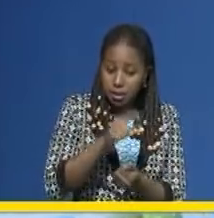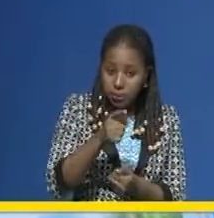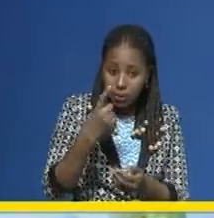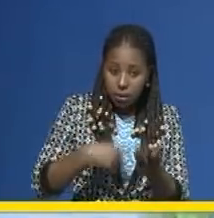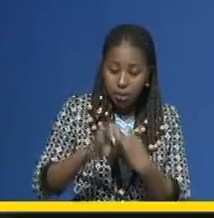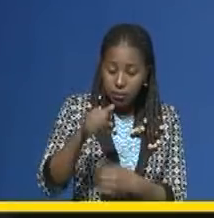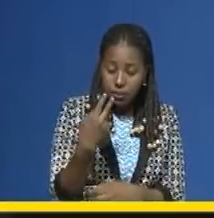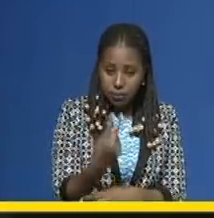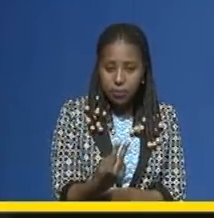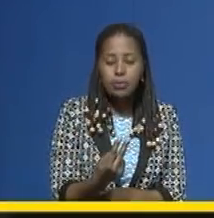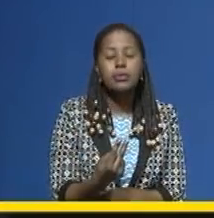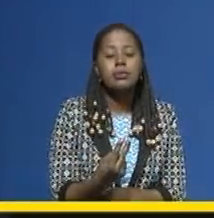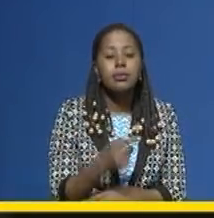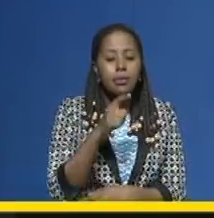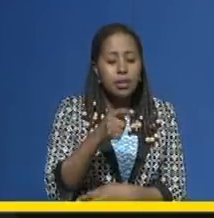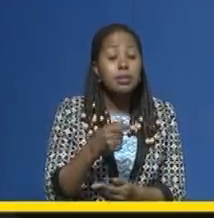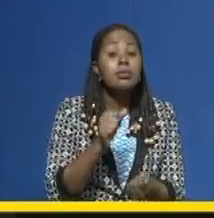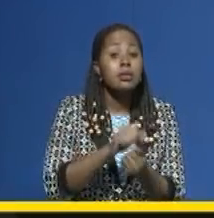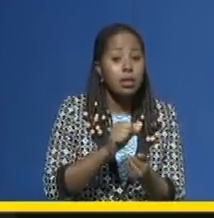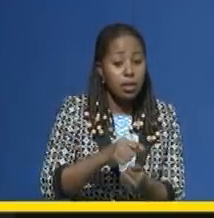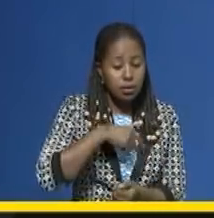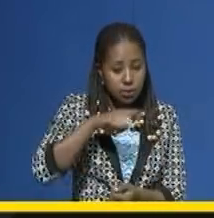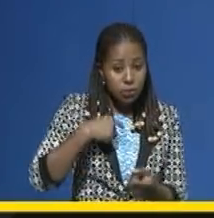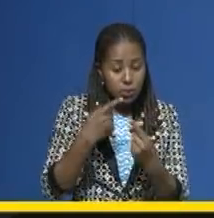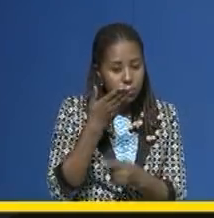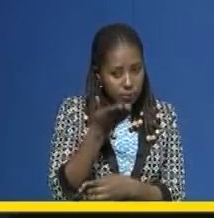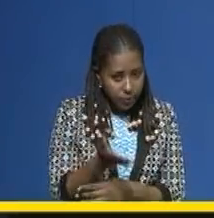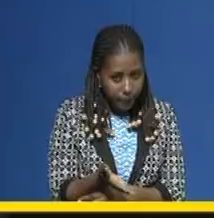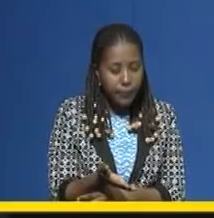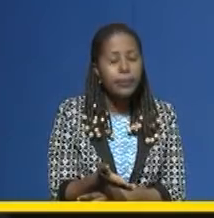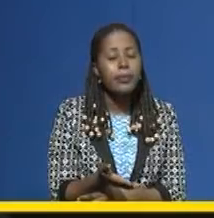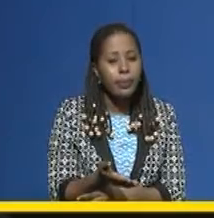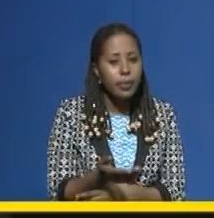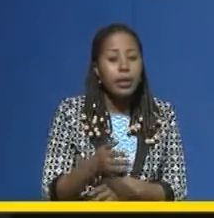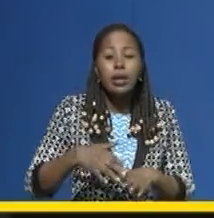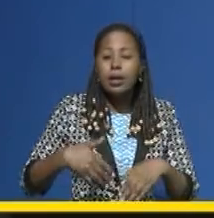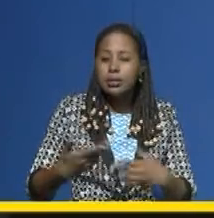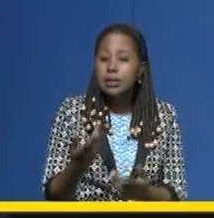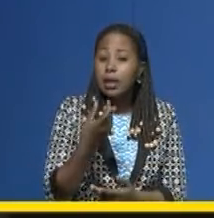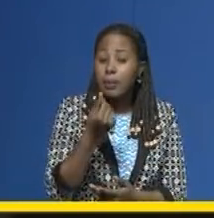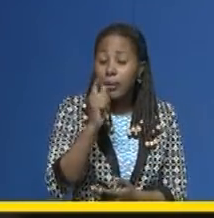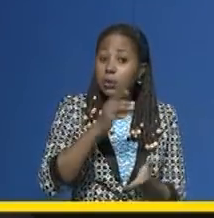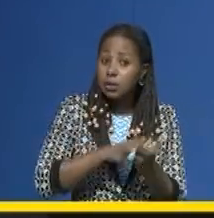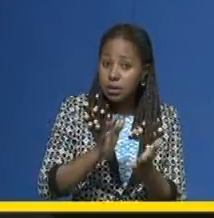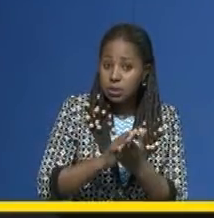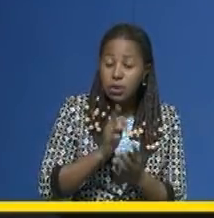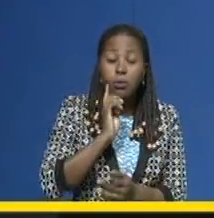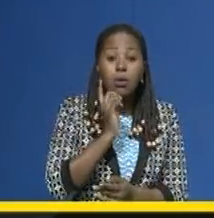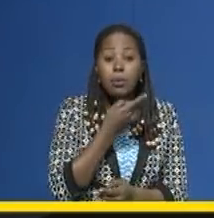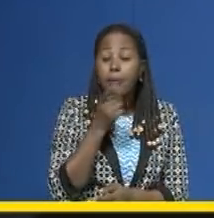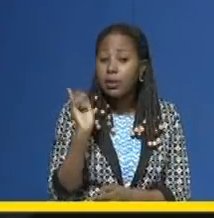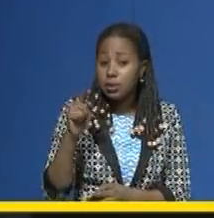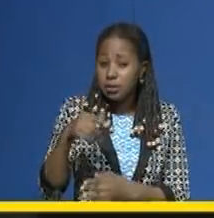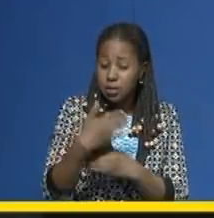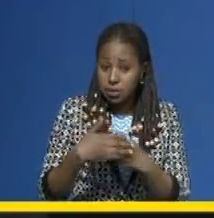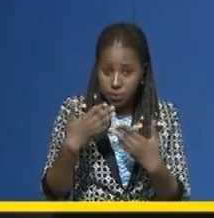miezi mitatu. Hivi hizi bidhaa nyingi ambazo tumezungumzia hapa hazina bei elekezi kwa mujibu wa sera za nchi yetu